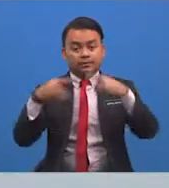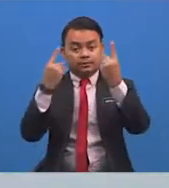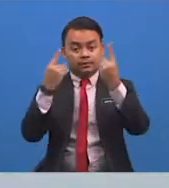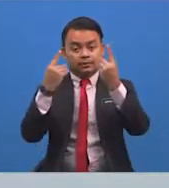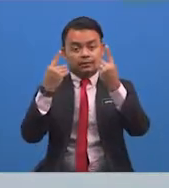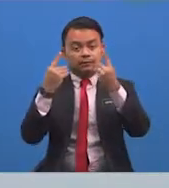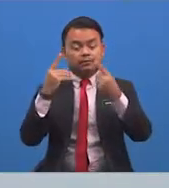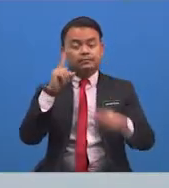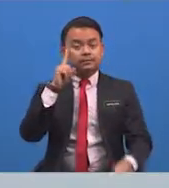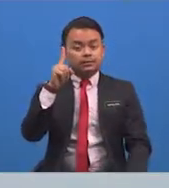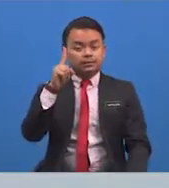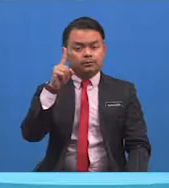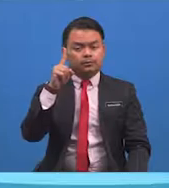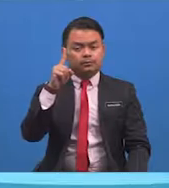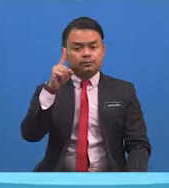laut.